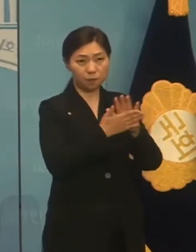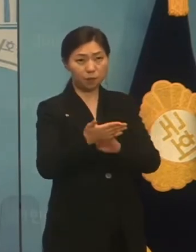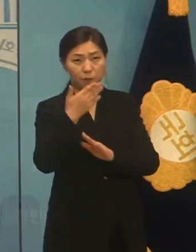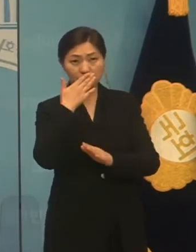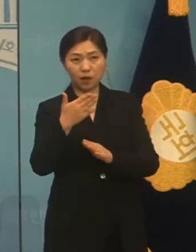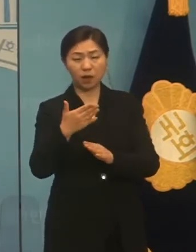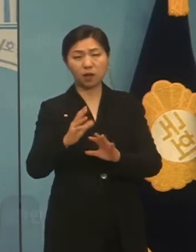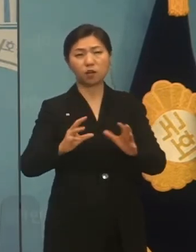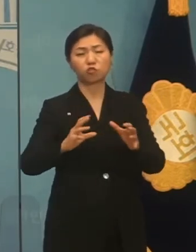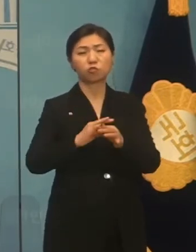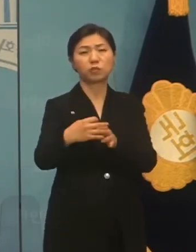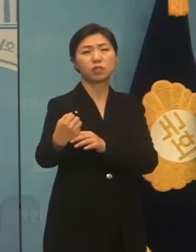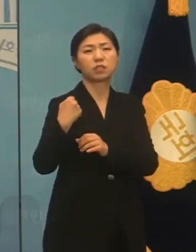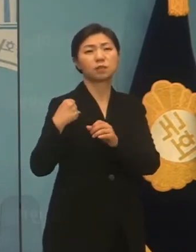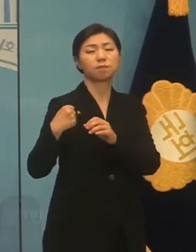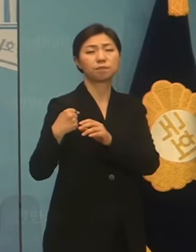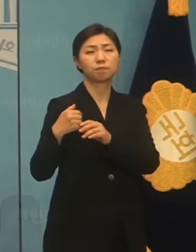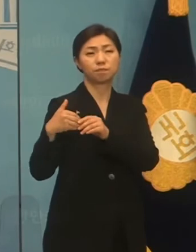힘을